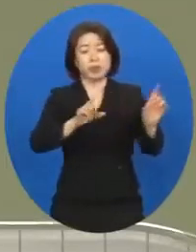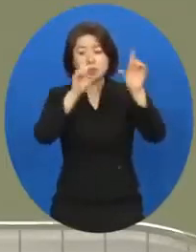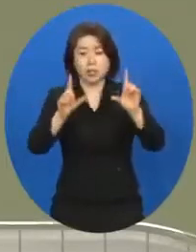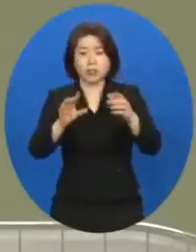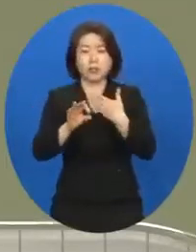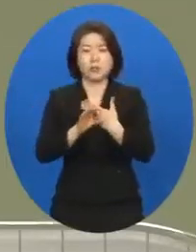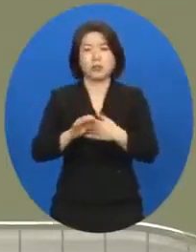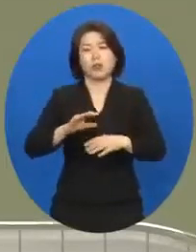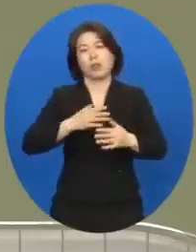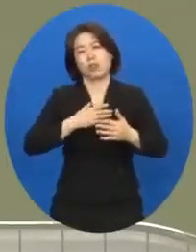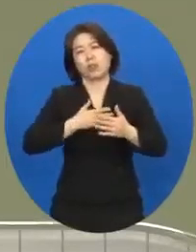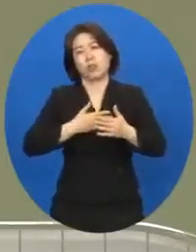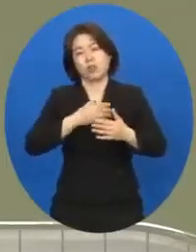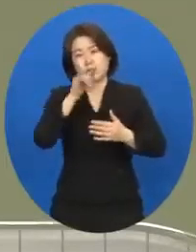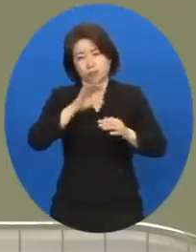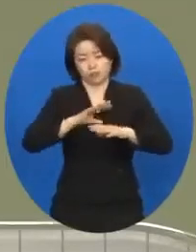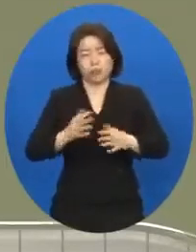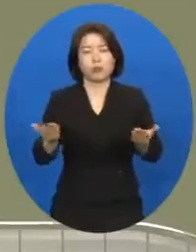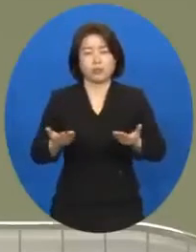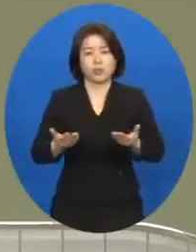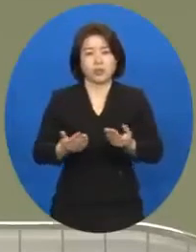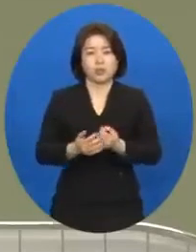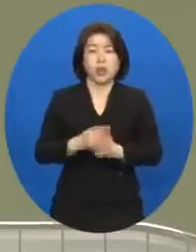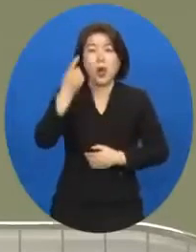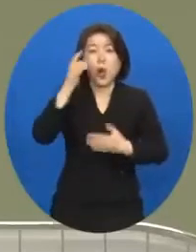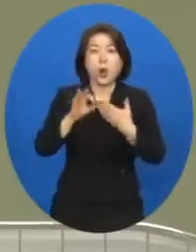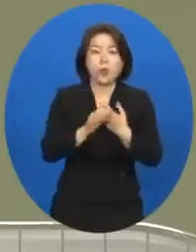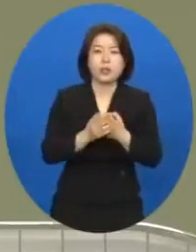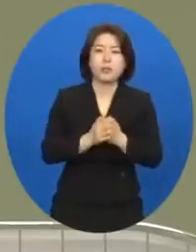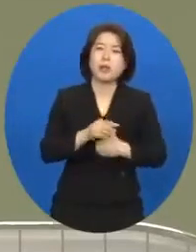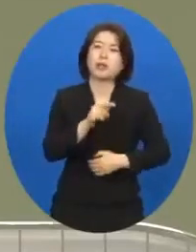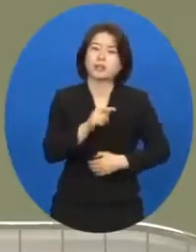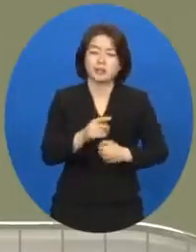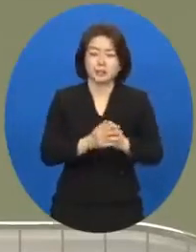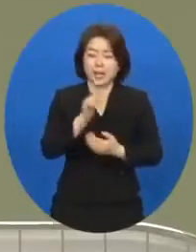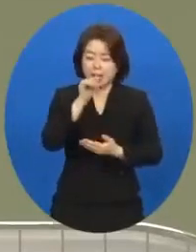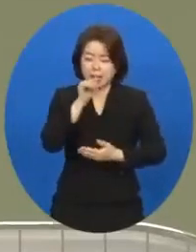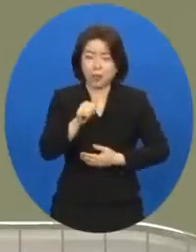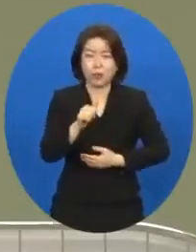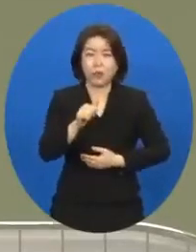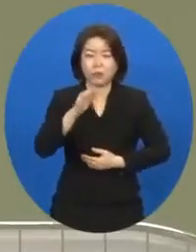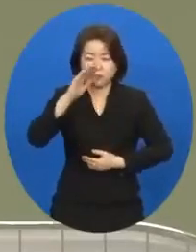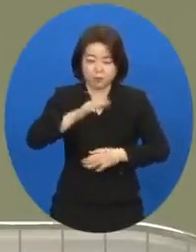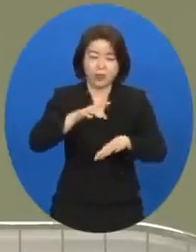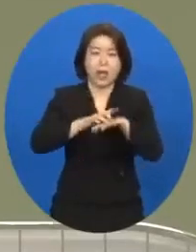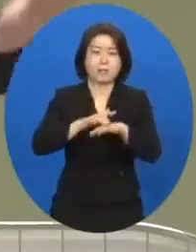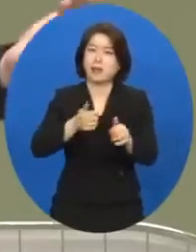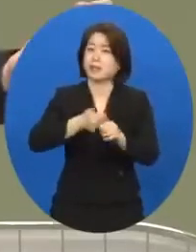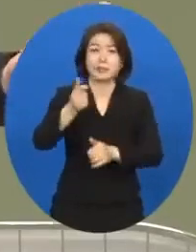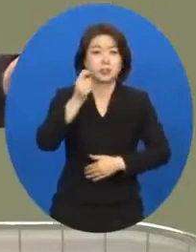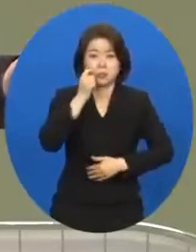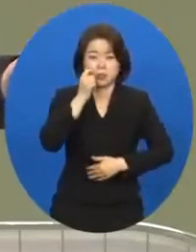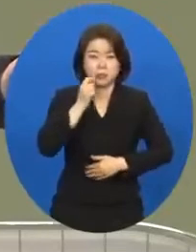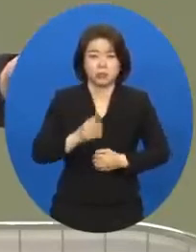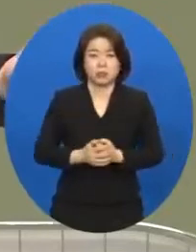두렵다는 거예요. 왜냐하면 그는 결코 악마를 이기지 못합니다. 이제 마지막 주님